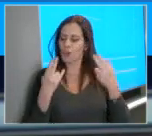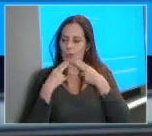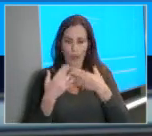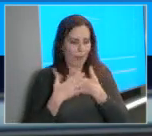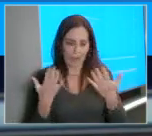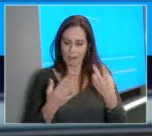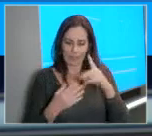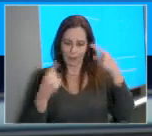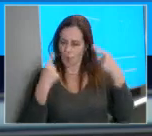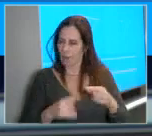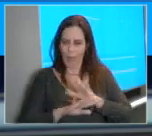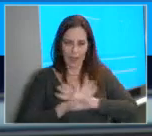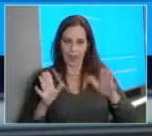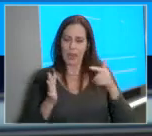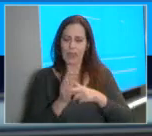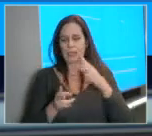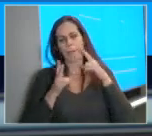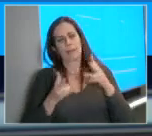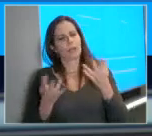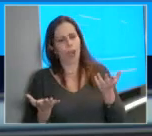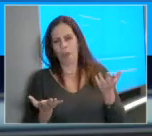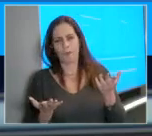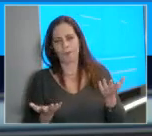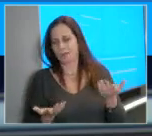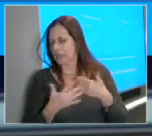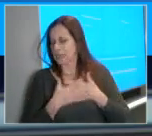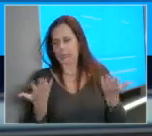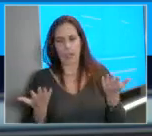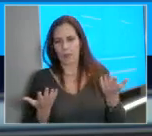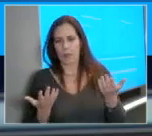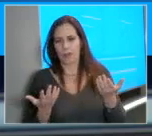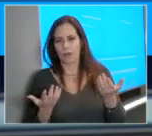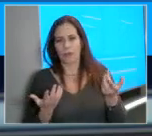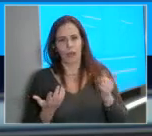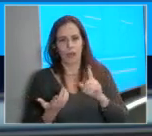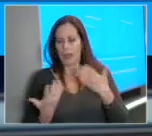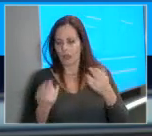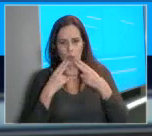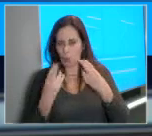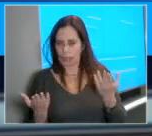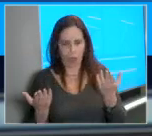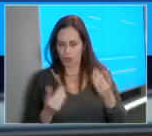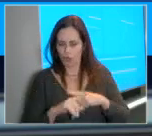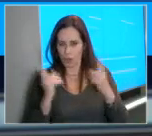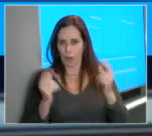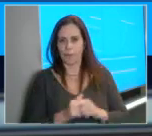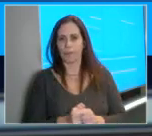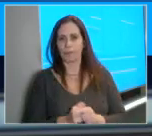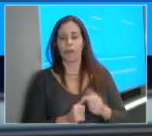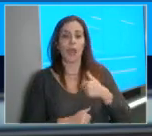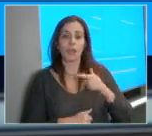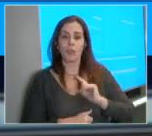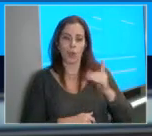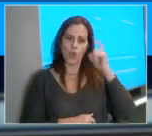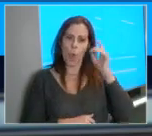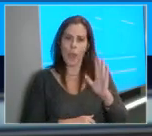לא יקרה ב-21 יום האלה, לכן זה בדיחה, זה מראית עין, הבחירות הללו לא יביאו תוצאה שונה. אני אישית